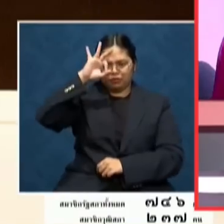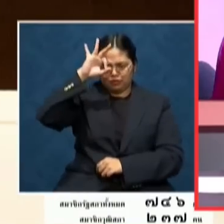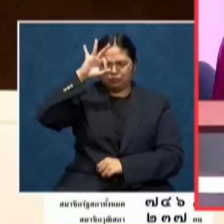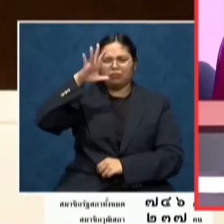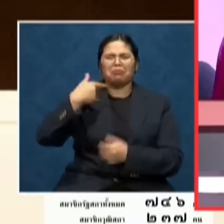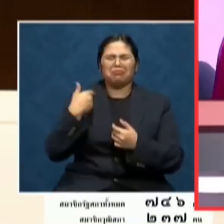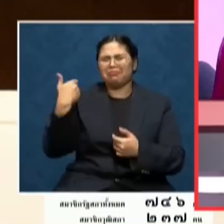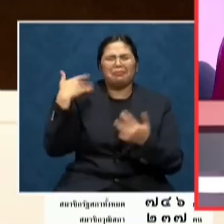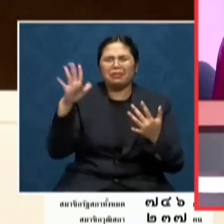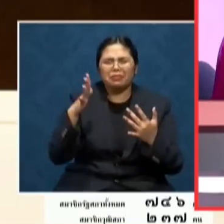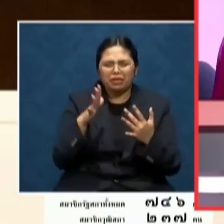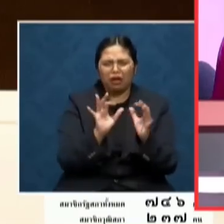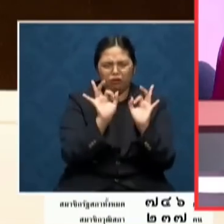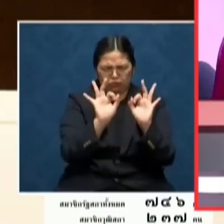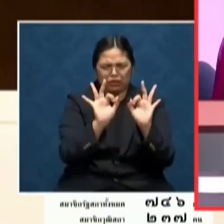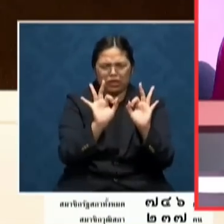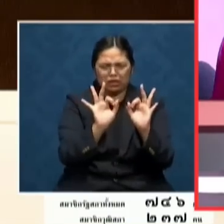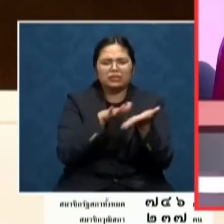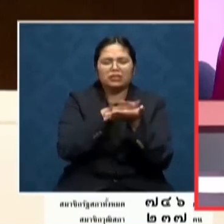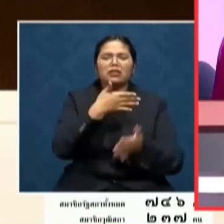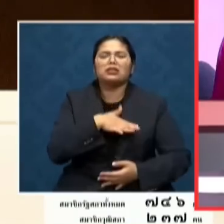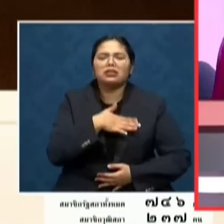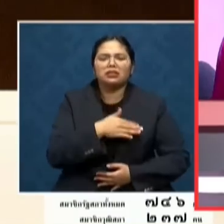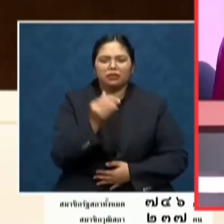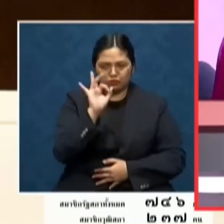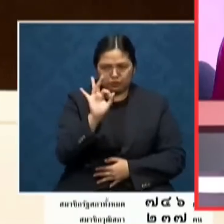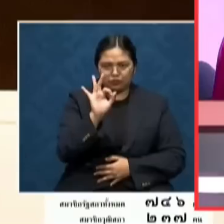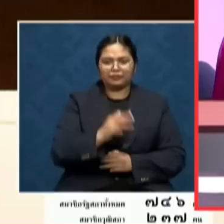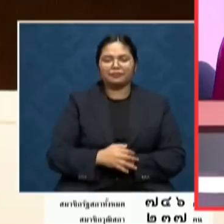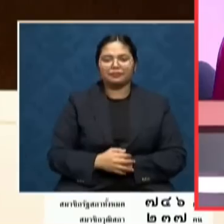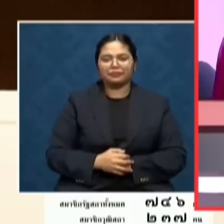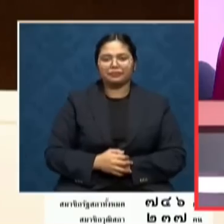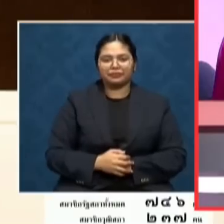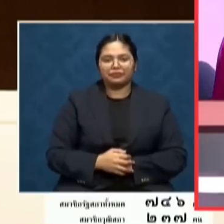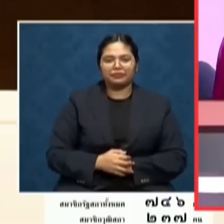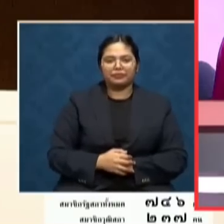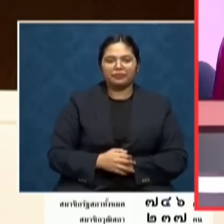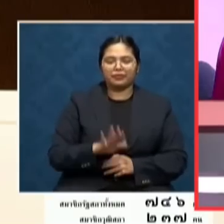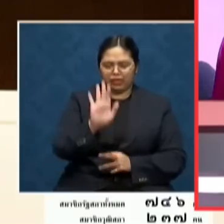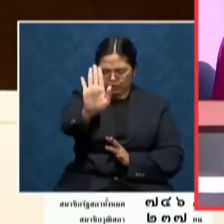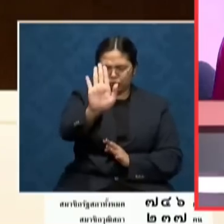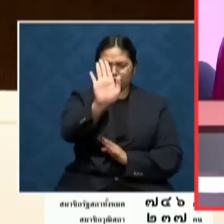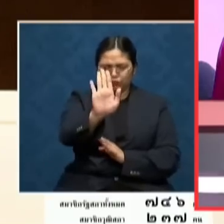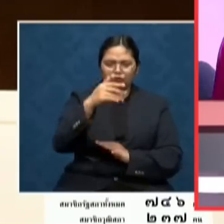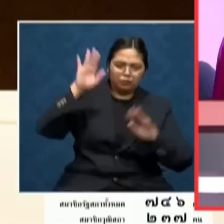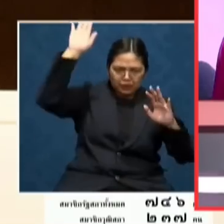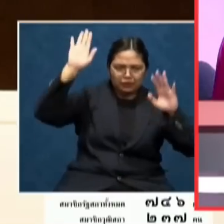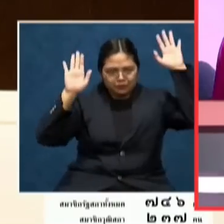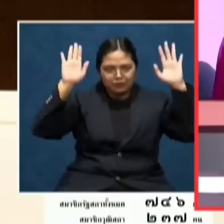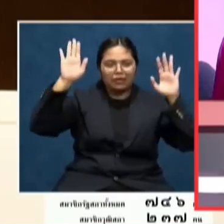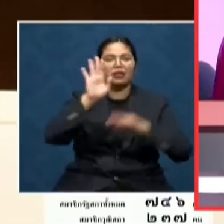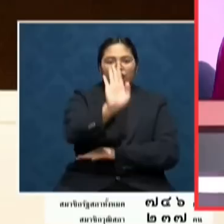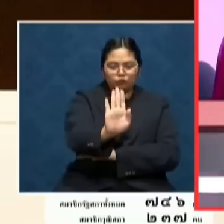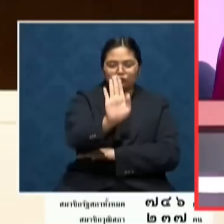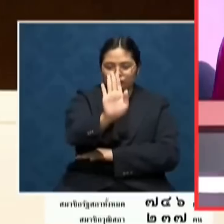านแบบเขานะทำให้ทางด้านของสสพรเพชรเนี่ยต้องปิดไมโครโฟนของทั้งสองฝั่งก่อนที่จะมีการวินิจฉัยให้ส